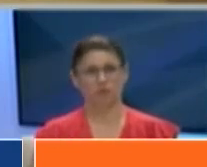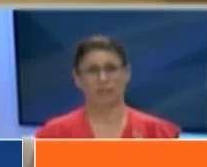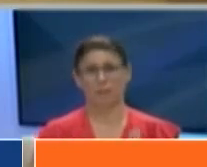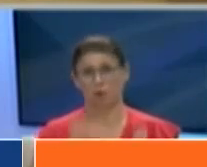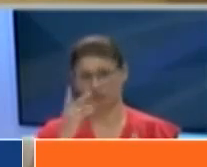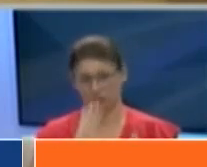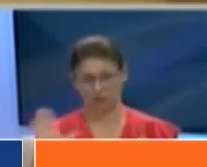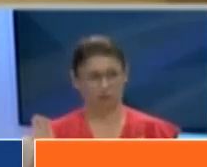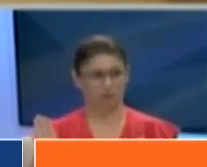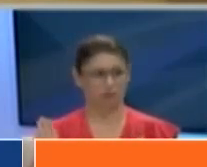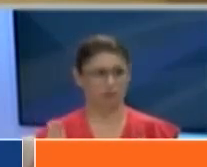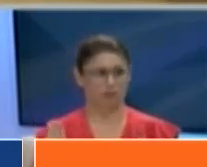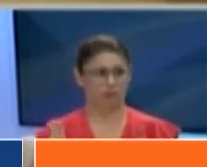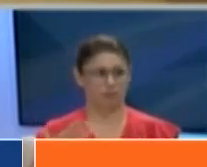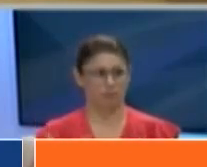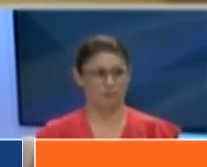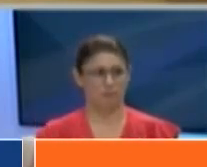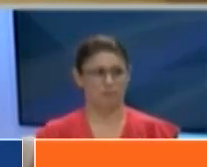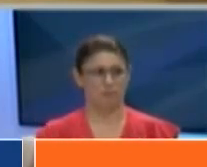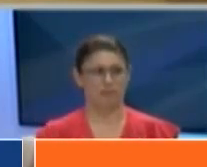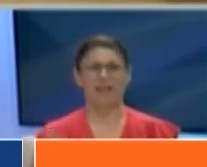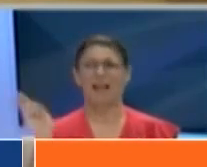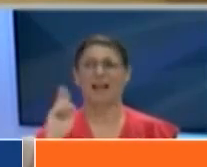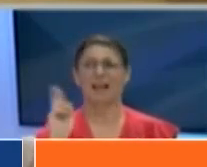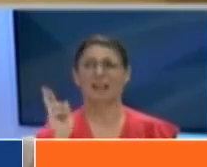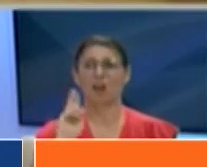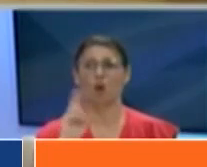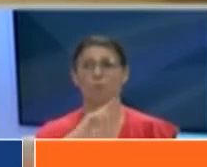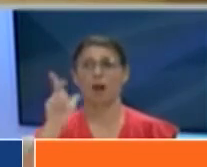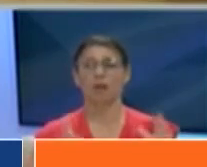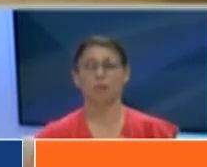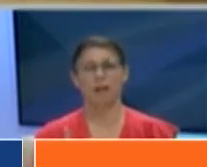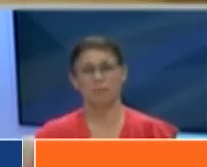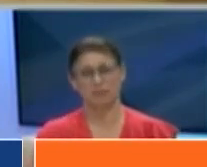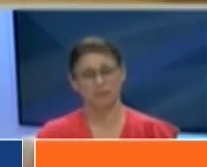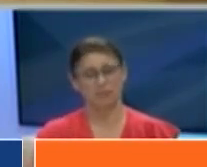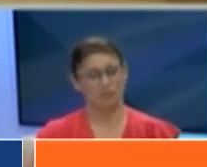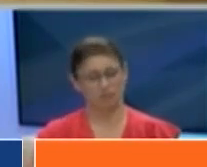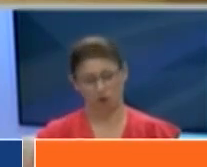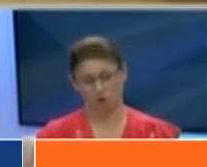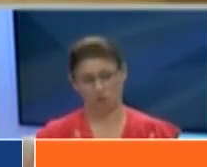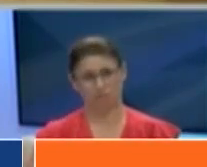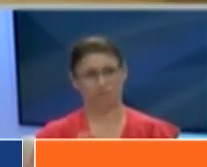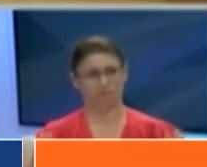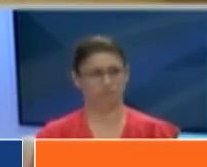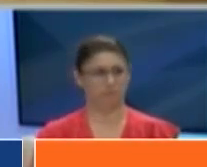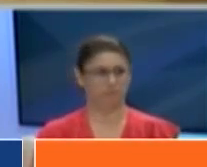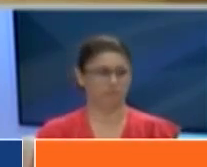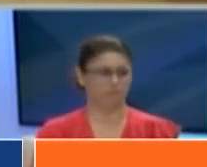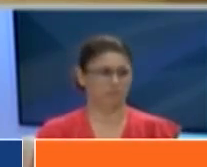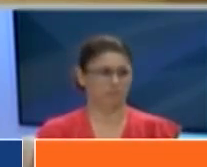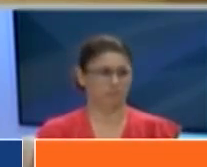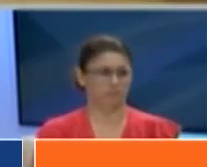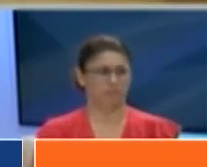τρίτη διότι ο κύριος στίγκας είπε πάρα πολλά τα τελευταία 24ωρα να θυμίσω ότι στη βουλή είχε μιλήσει για greek maia μέσα σστο κόμμα του για